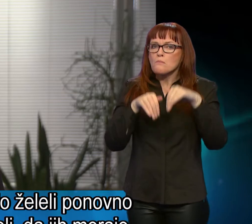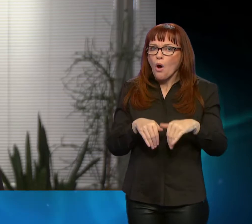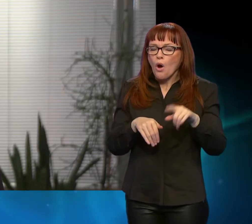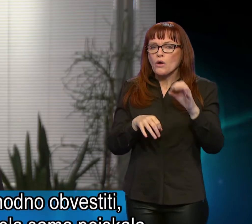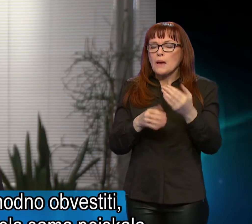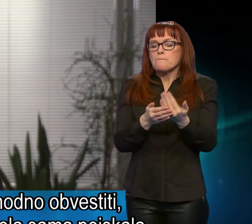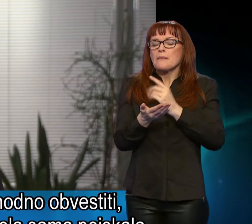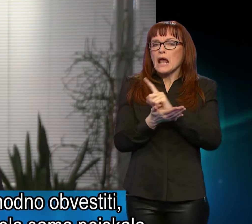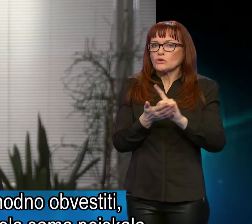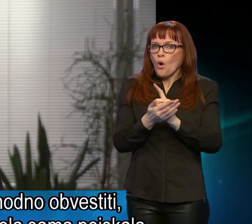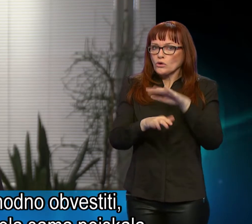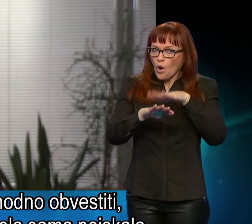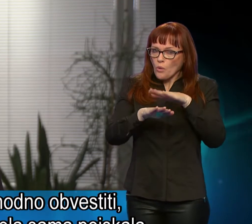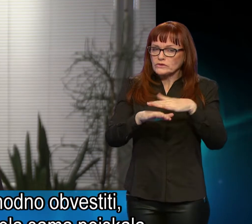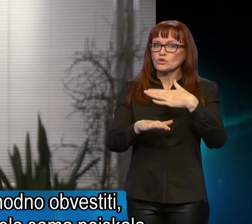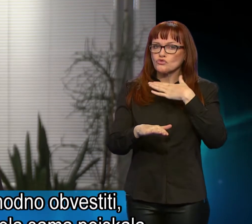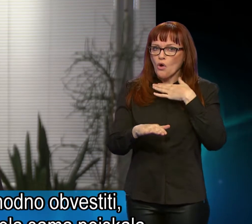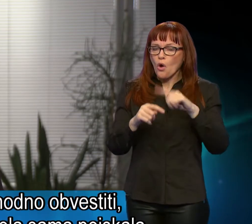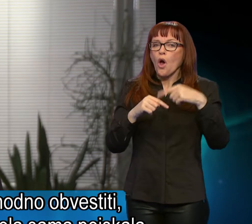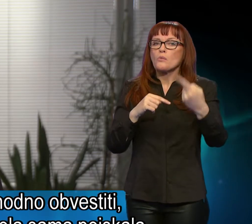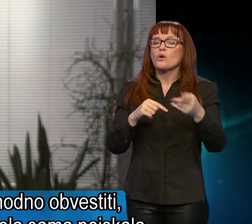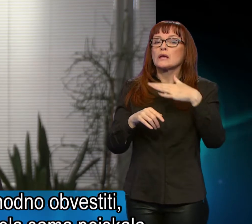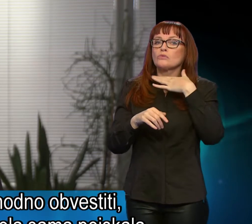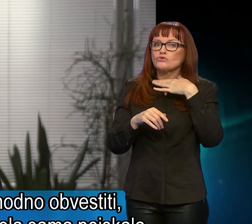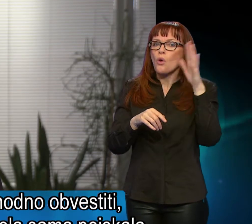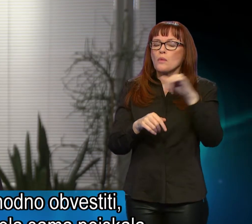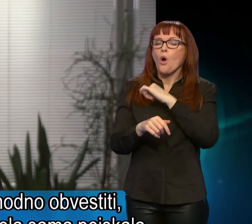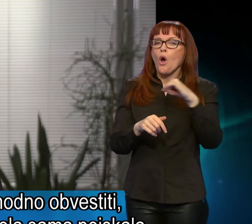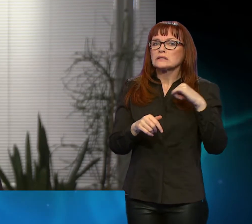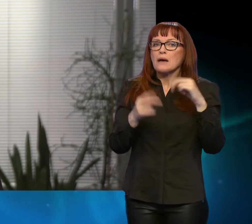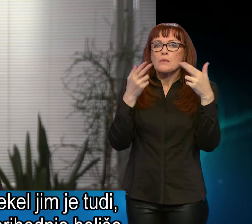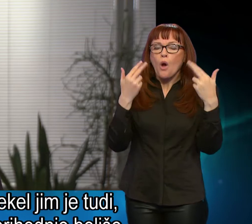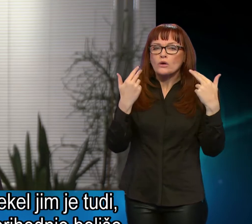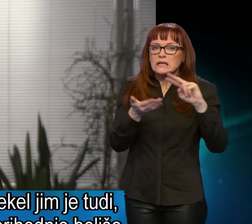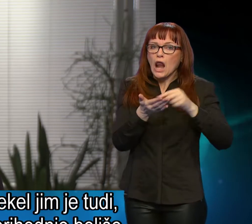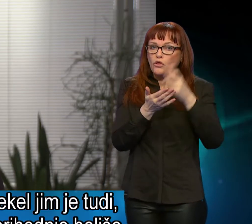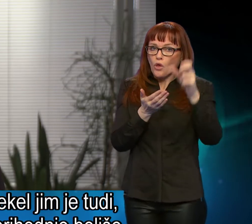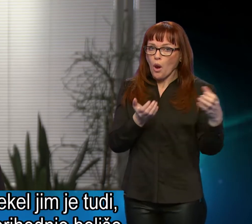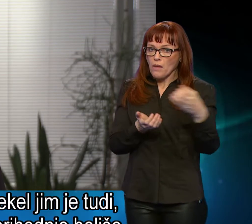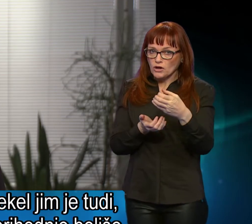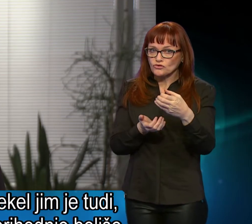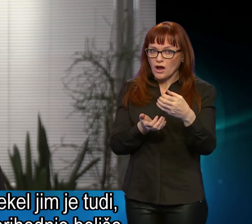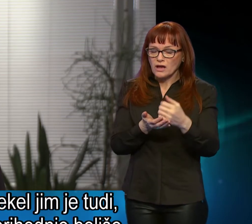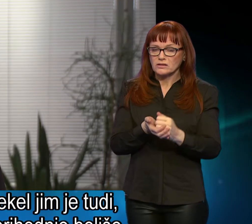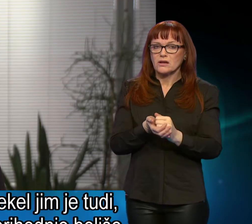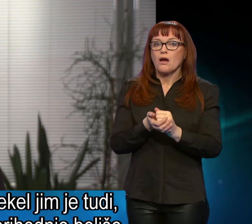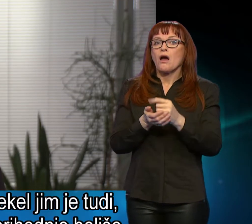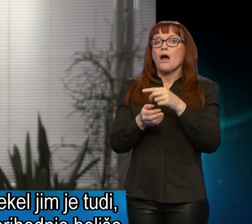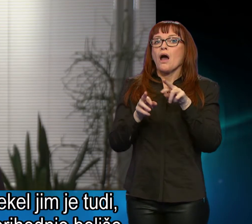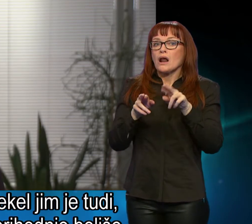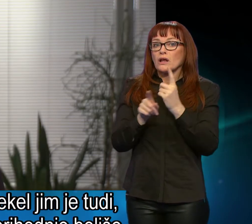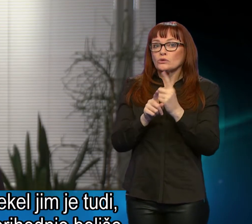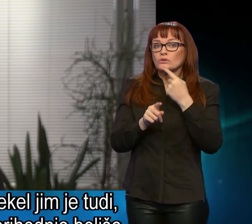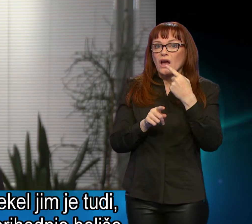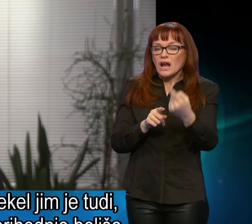tem predhodno obvestiti šola, da bo potem šola sama poiskala tolmača. Rekel jim je